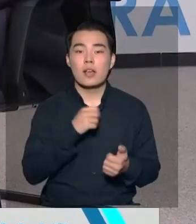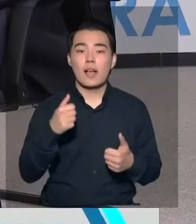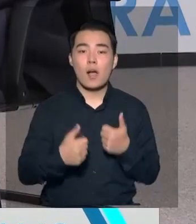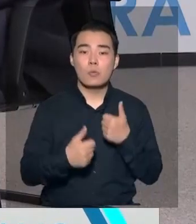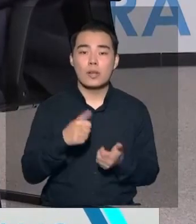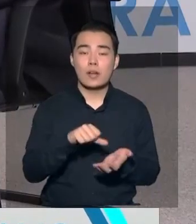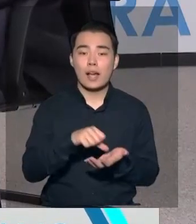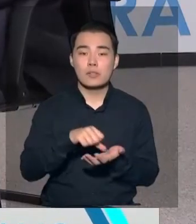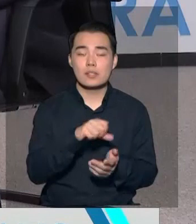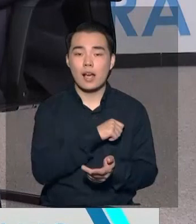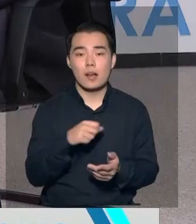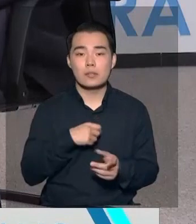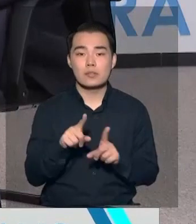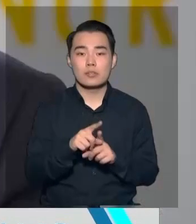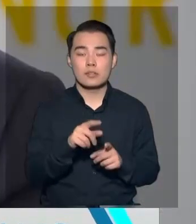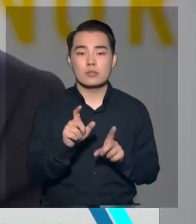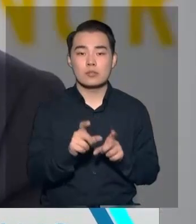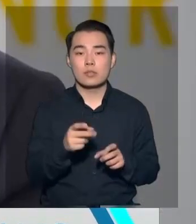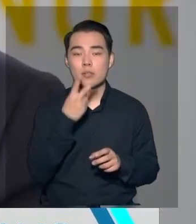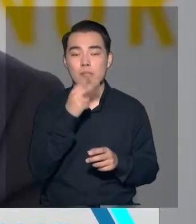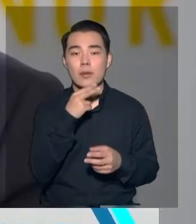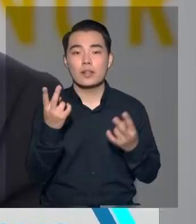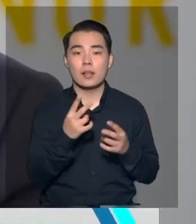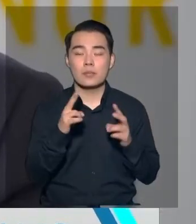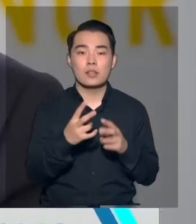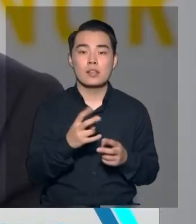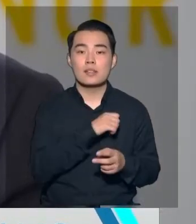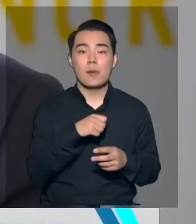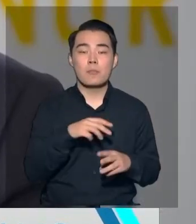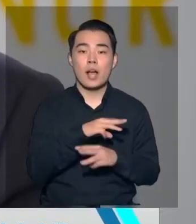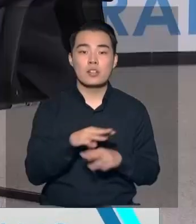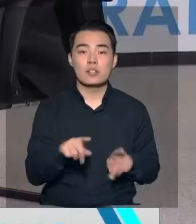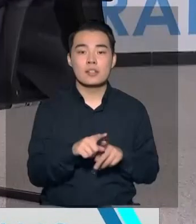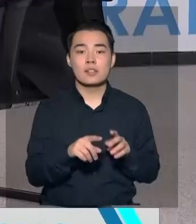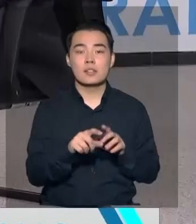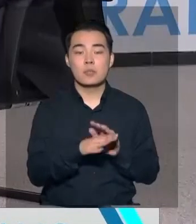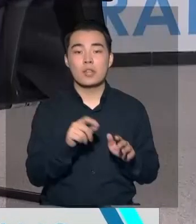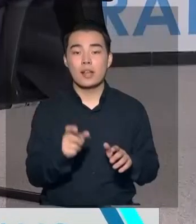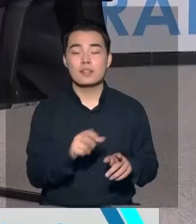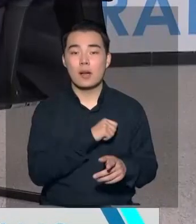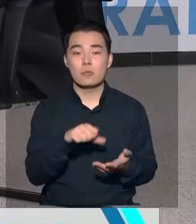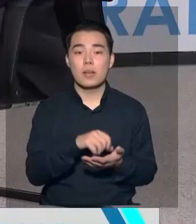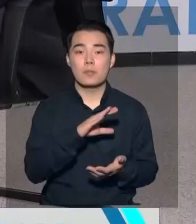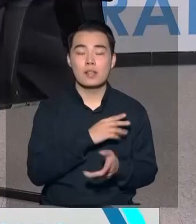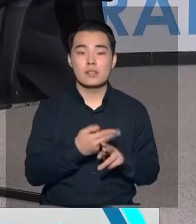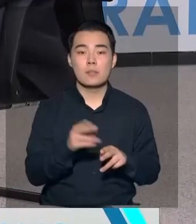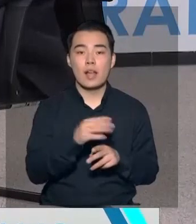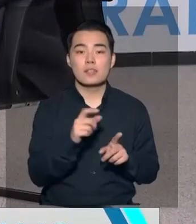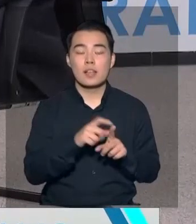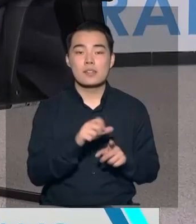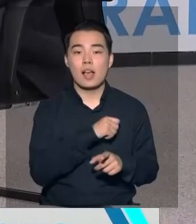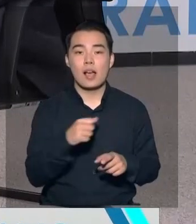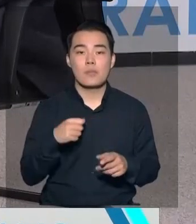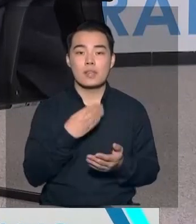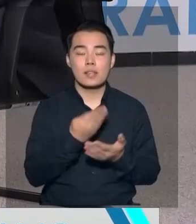сені қадағалайды, сенің жұртшылығыңды да қадағалауы тиіс. Өзіңіз енді мәжіліс депутаты болдыңыз. Жалпы бізде сол сіз атап өткен мәселелерді еститін